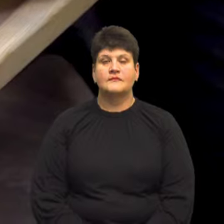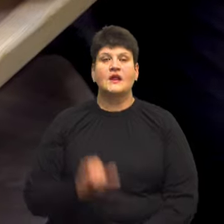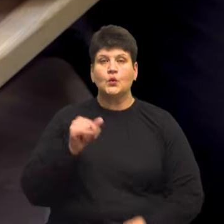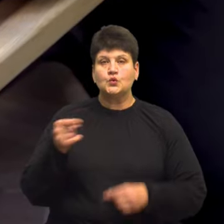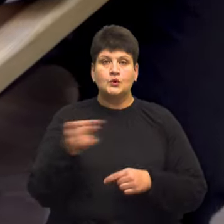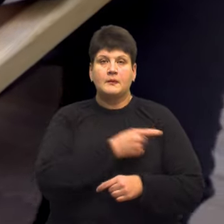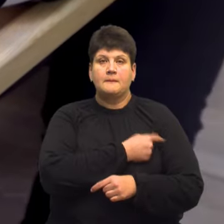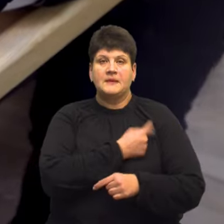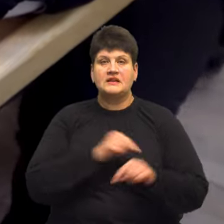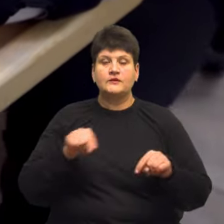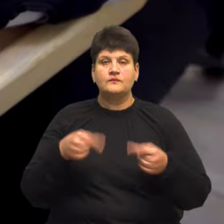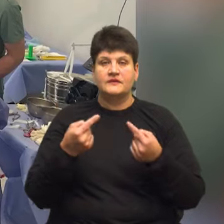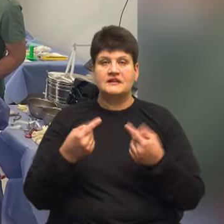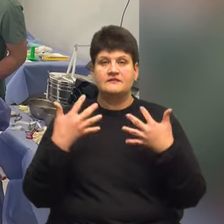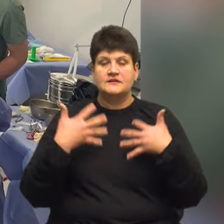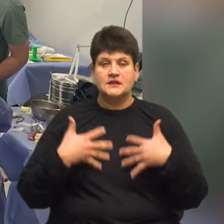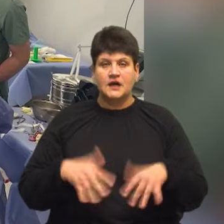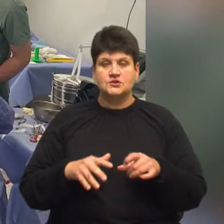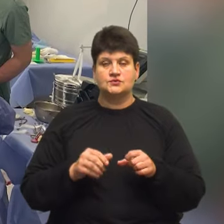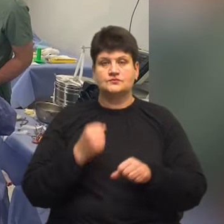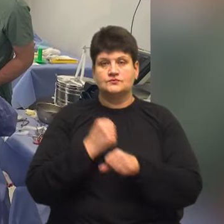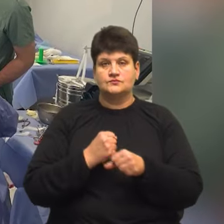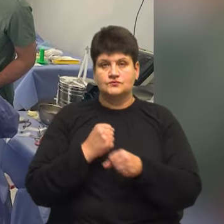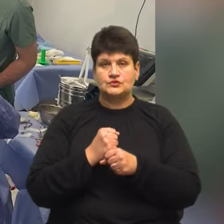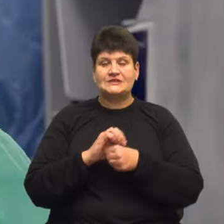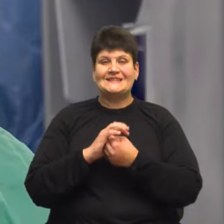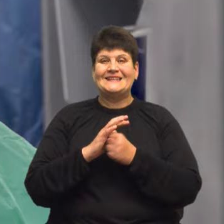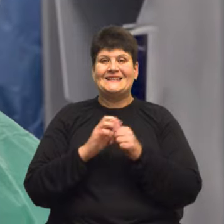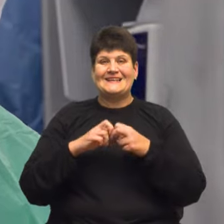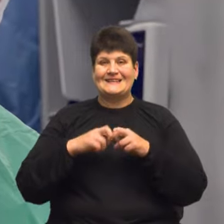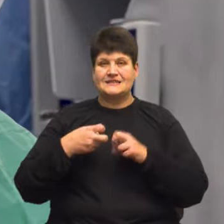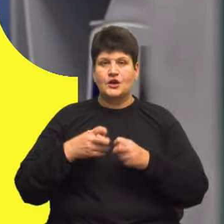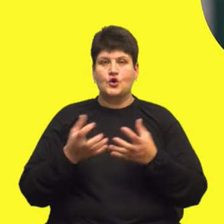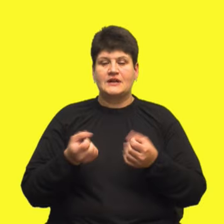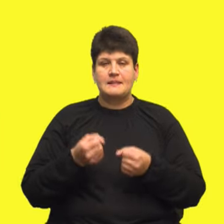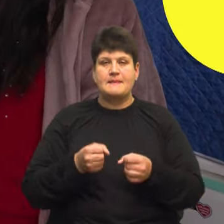Маріуполі медики відновили втрачені функції кисті двом військовим, які отримали мінно-вибухові поранення.